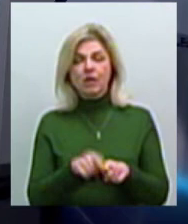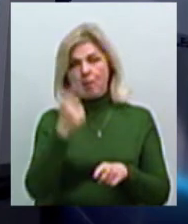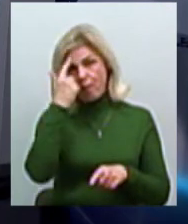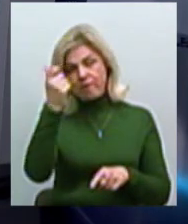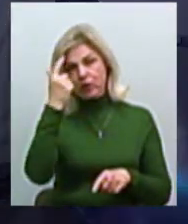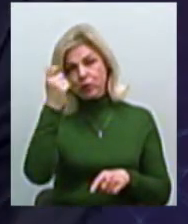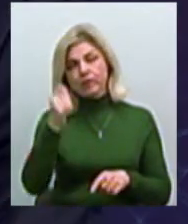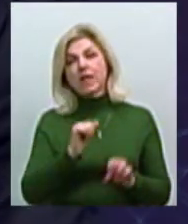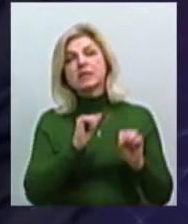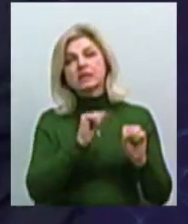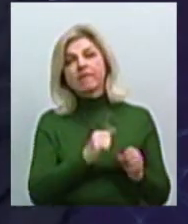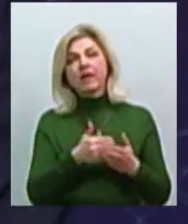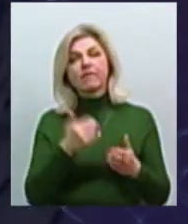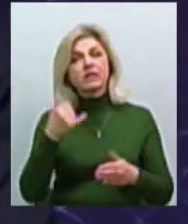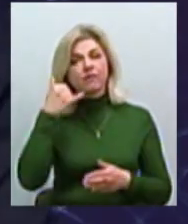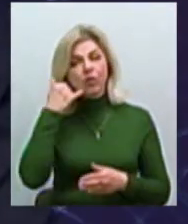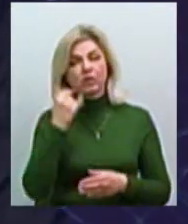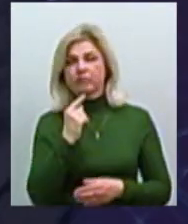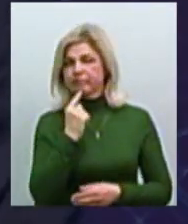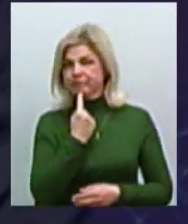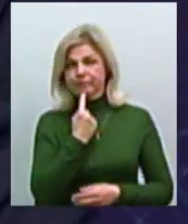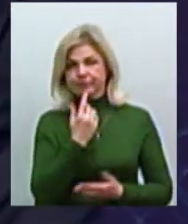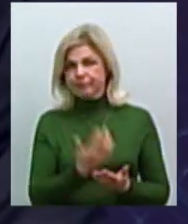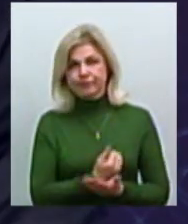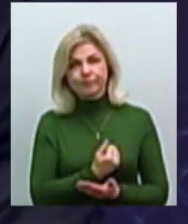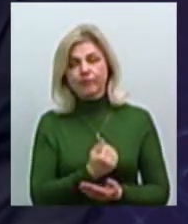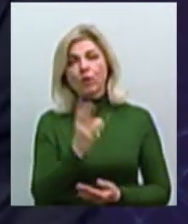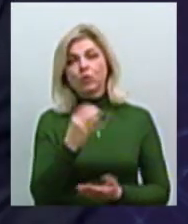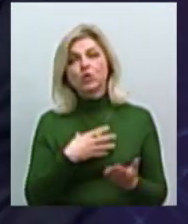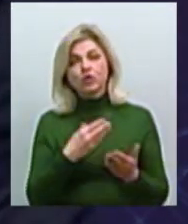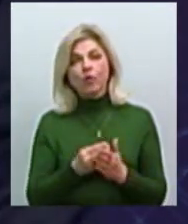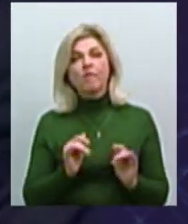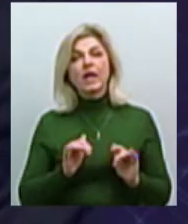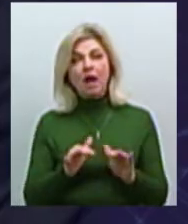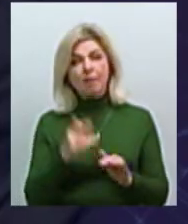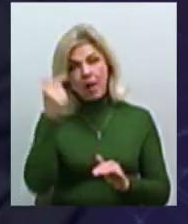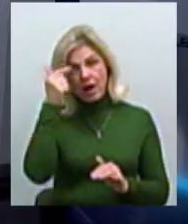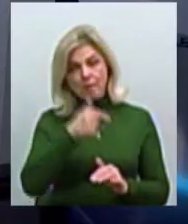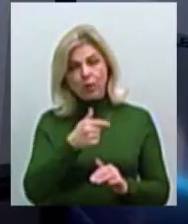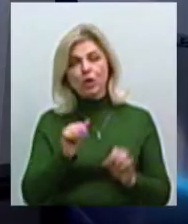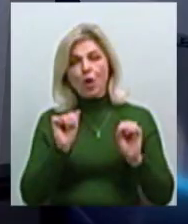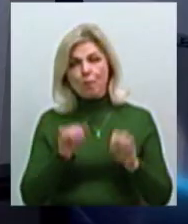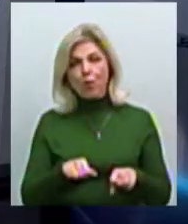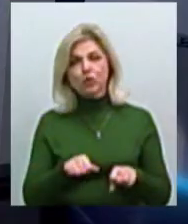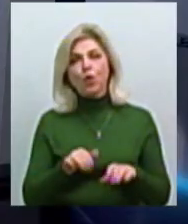повідомлень? Захистити від дзвінків – це навряд ли вдасться, але своїми діями грамотними ми можемо зняти напругу іменно з цього. Ну,